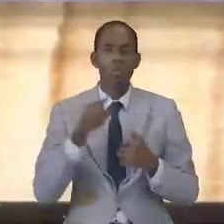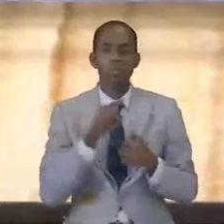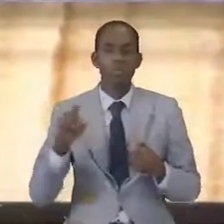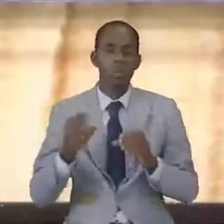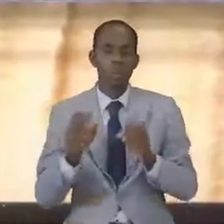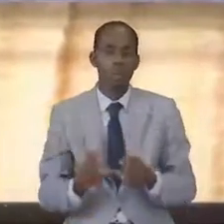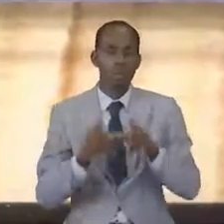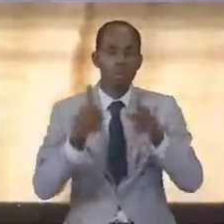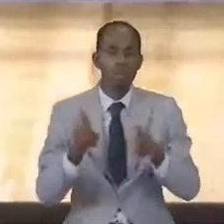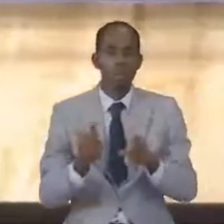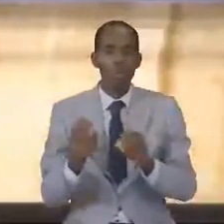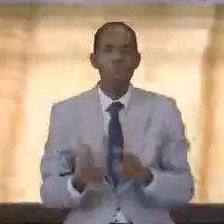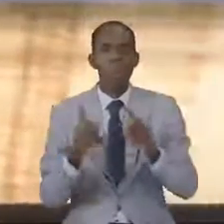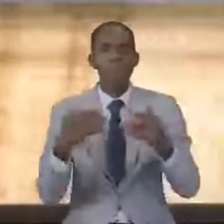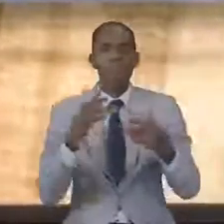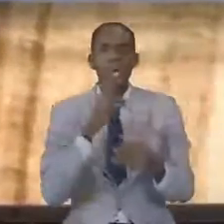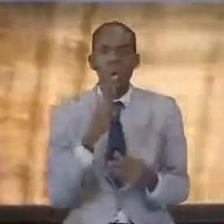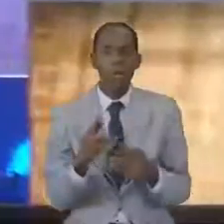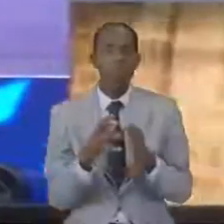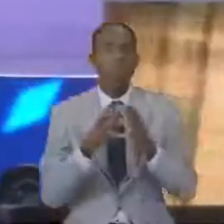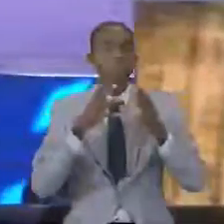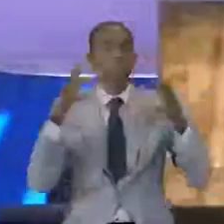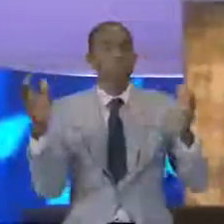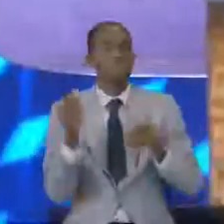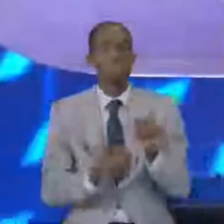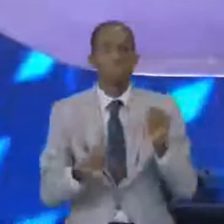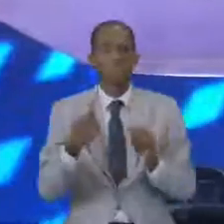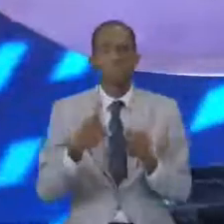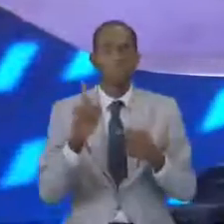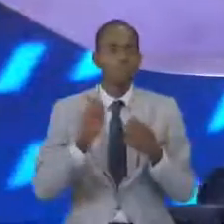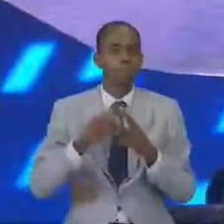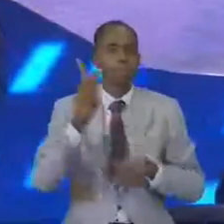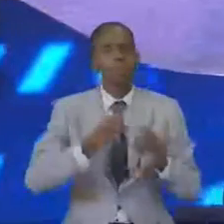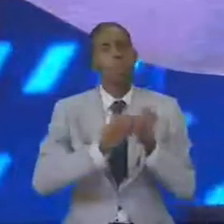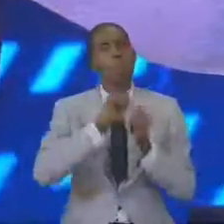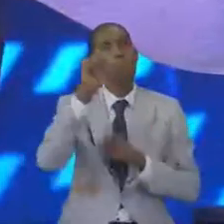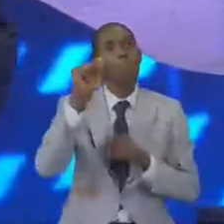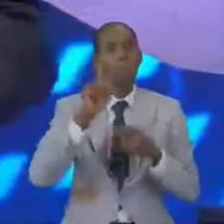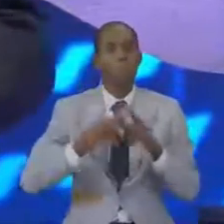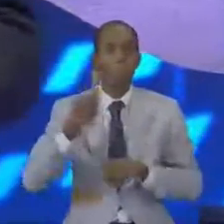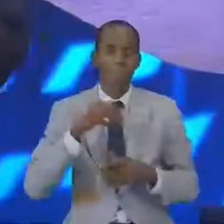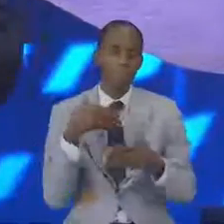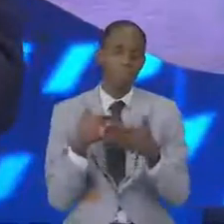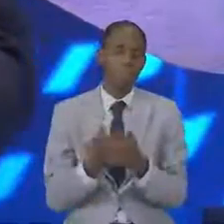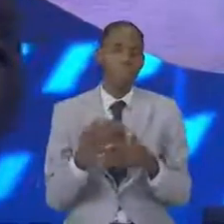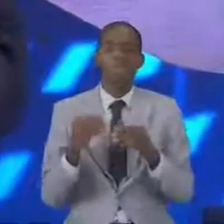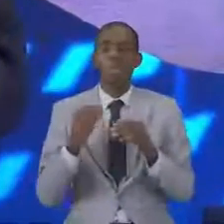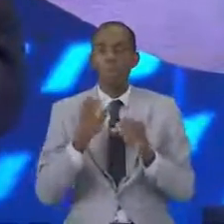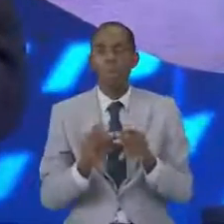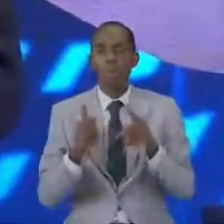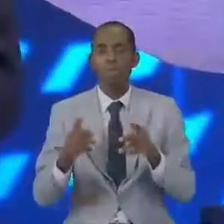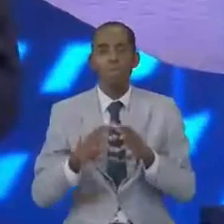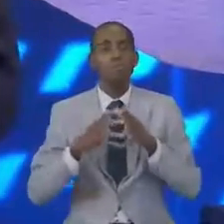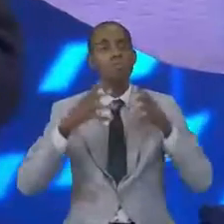que nous en avons l'occasion les opportunités abandonnent chaque jour les gens autour de nous les gens de loin les opportunités